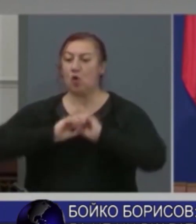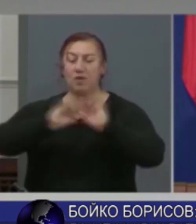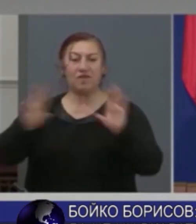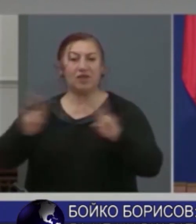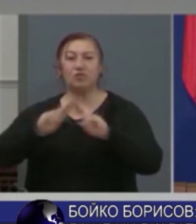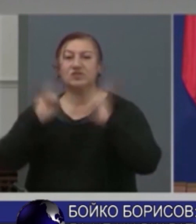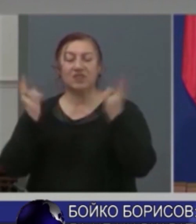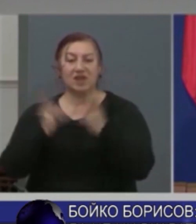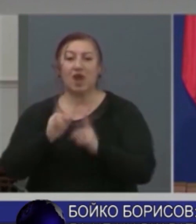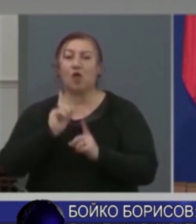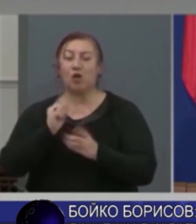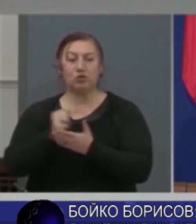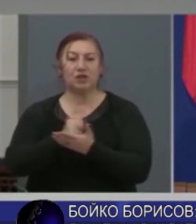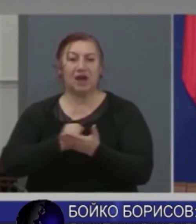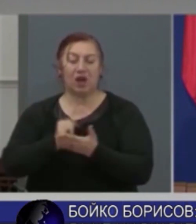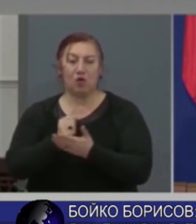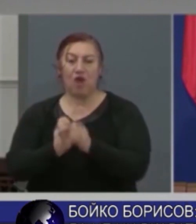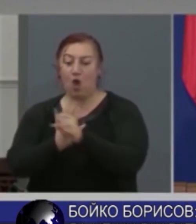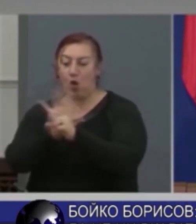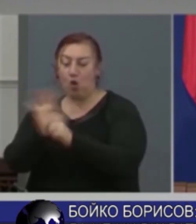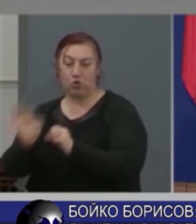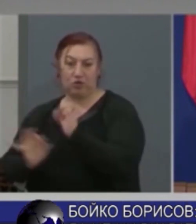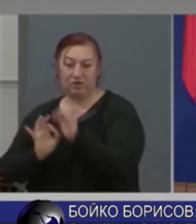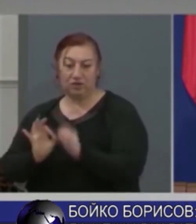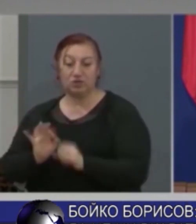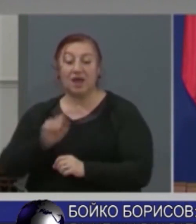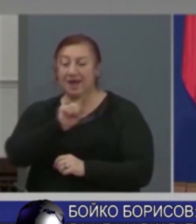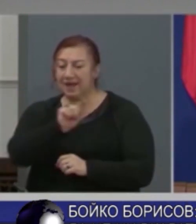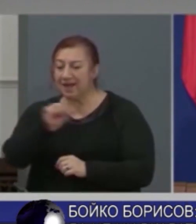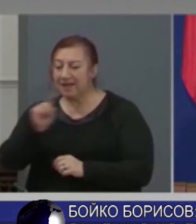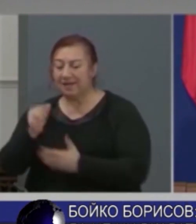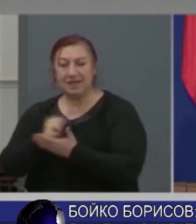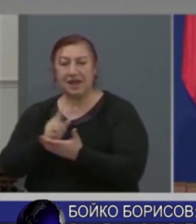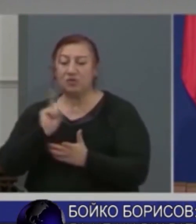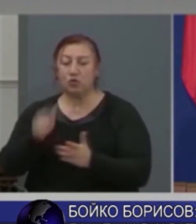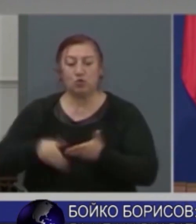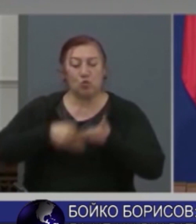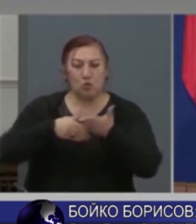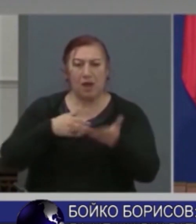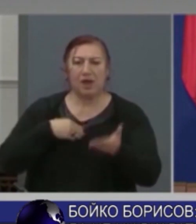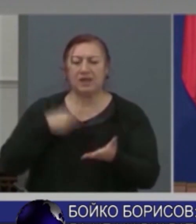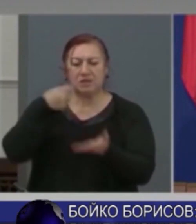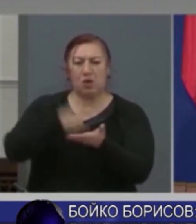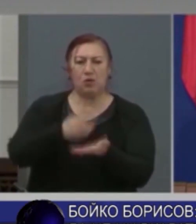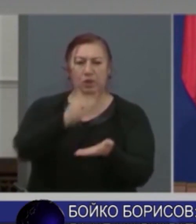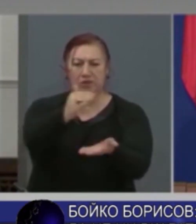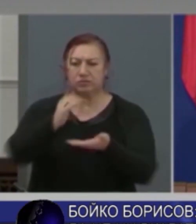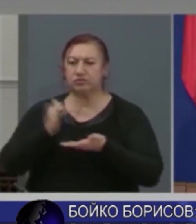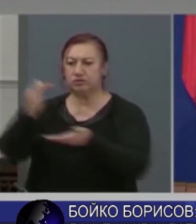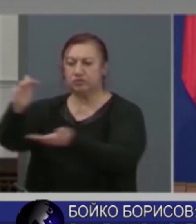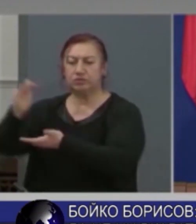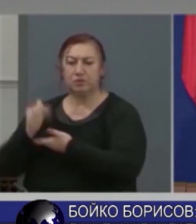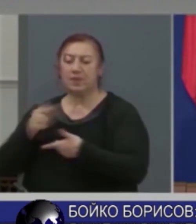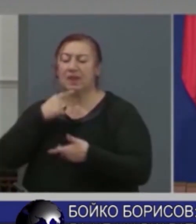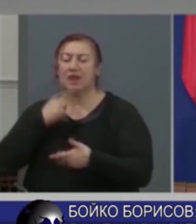коронавирус. Но тези, които помагат, ние сме осигурили максималното количество, което е находимо